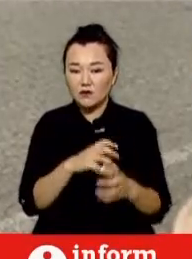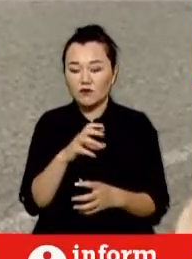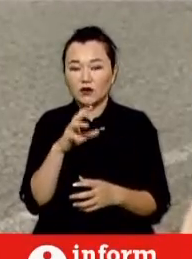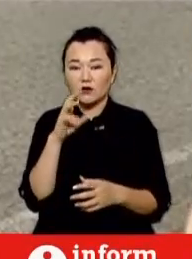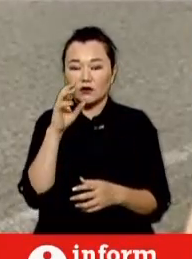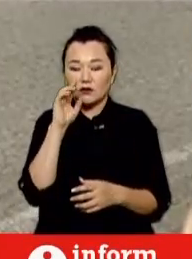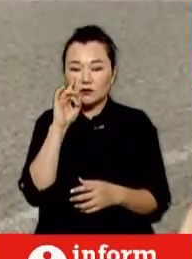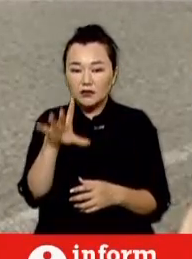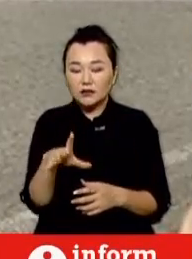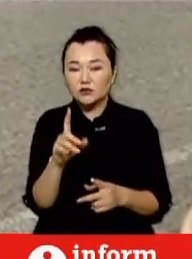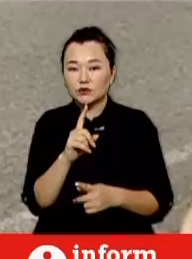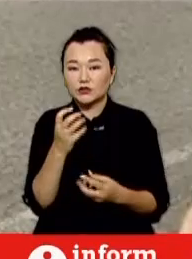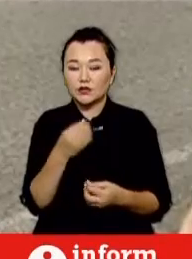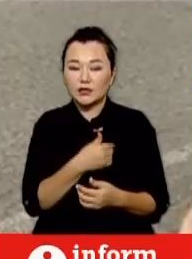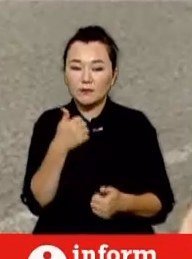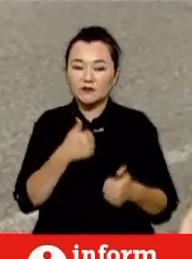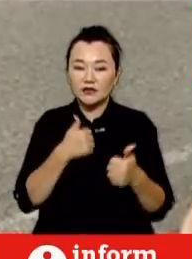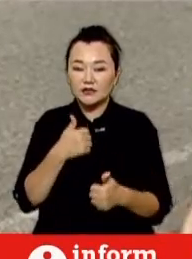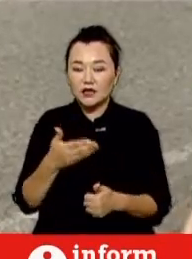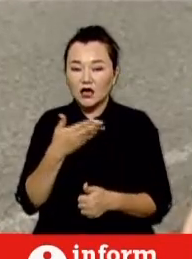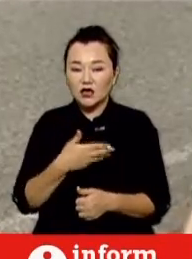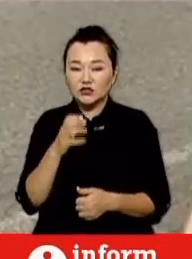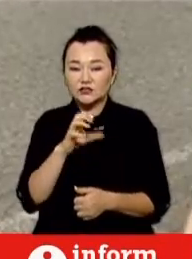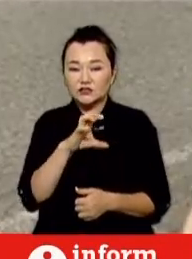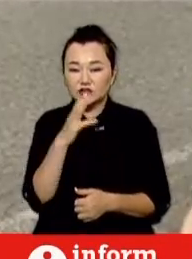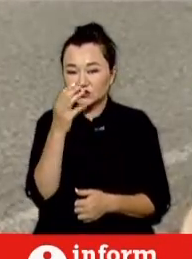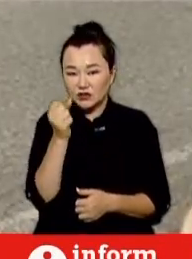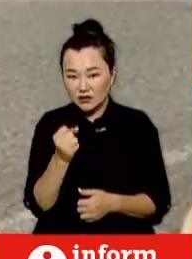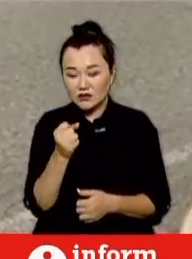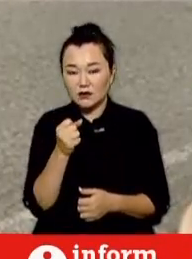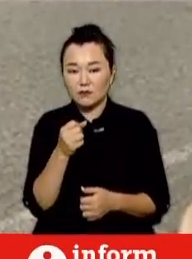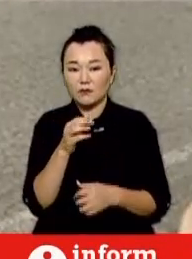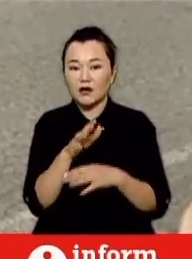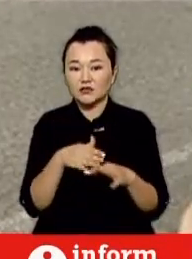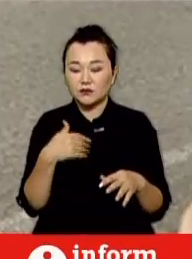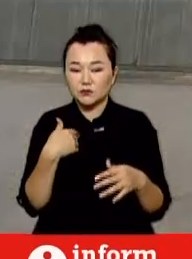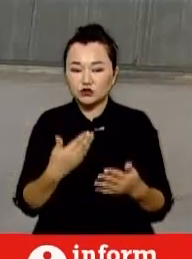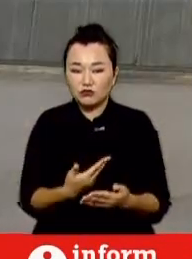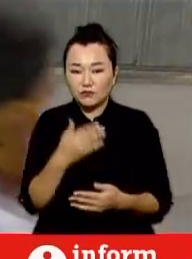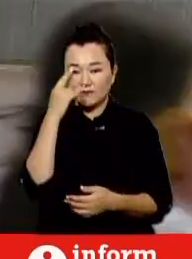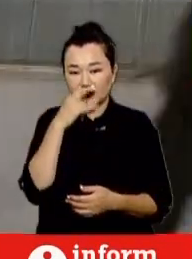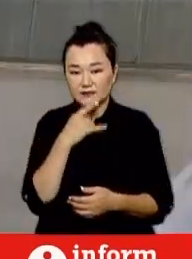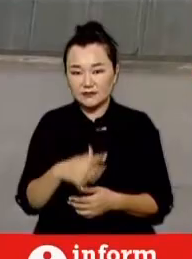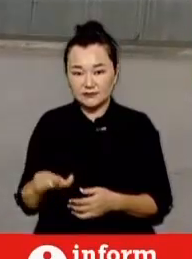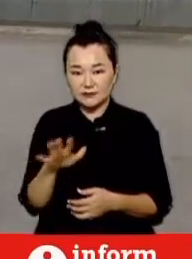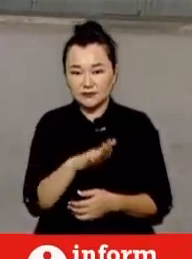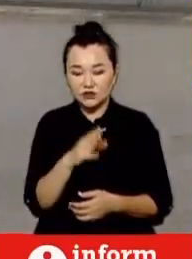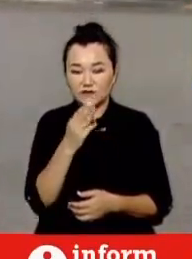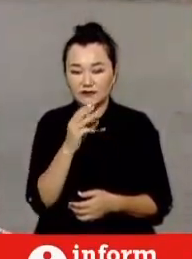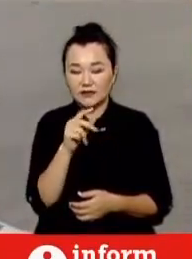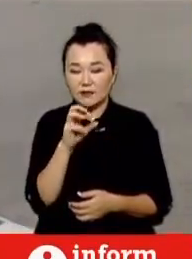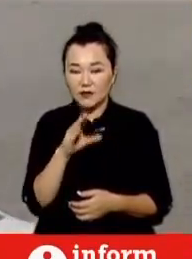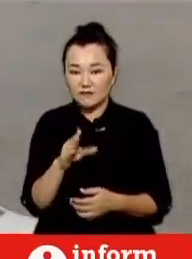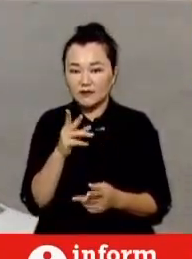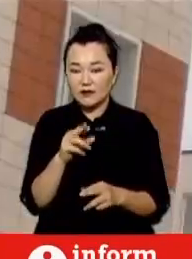тенденции и так далее, или пытаются сравнивать нас с Соединенными Штатами. Простите, мы живем в Казахстане. По словам Шавката Сабирова,